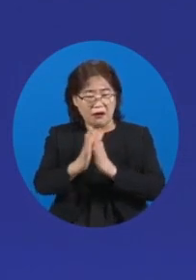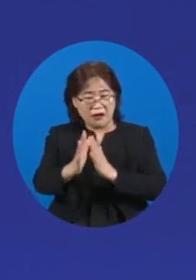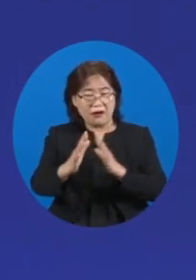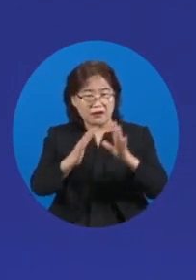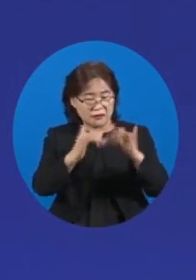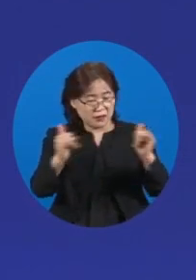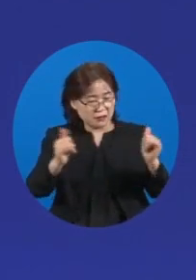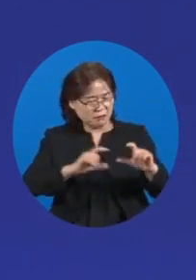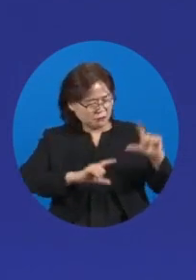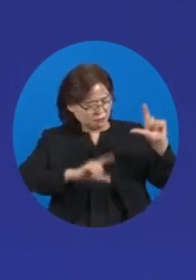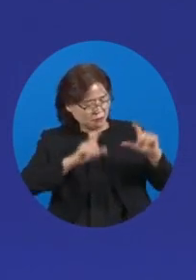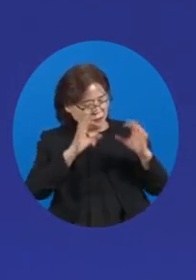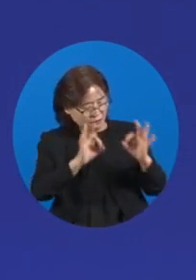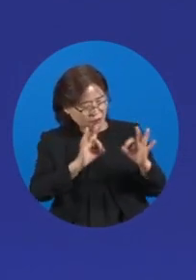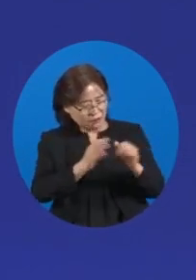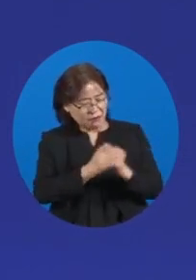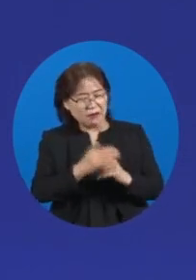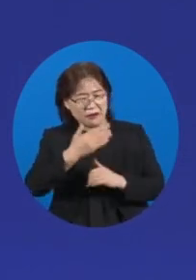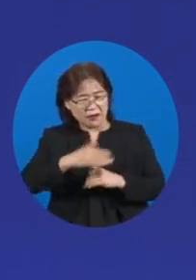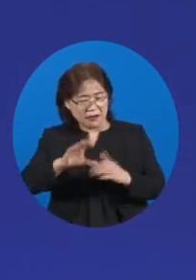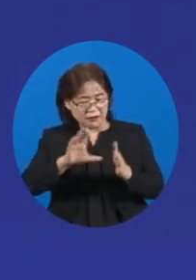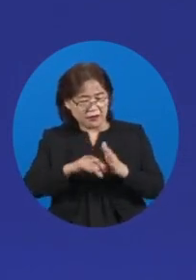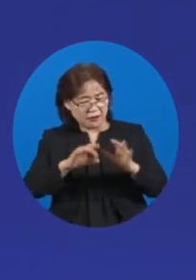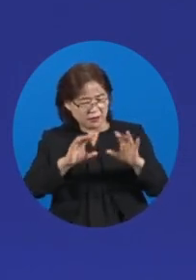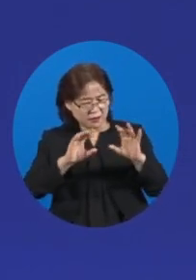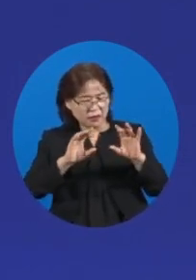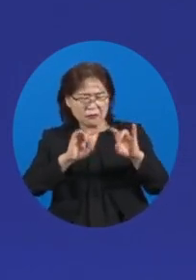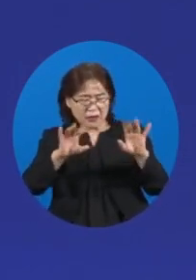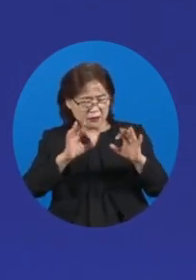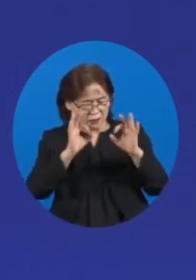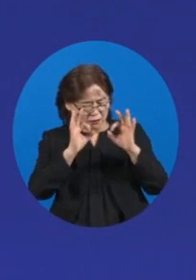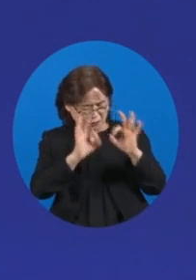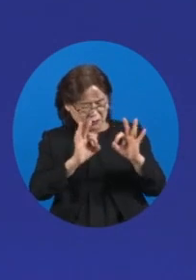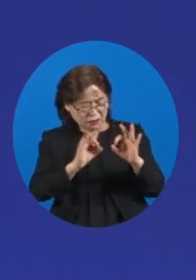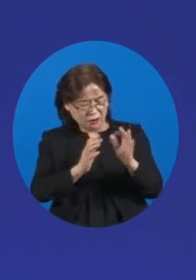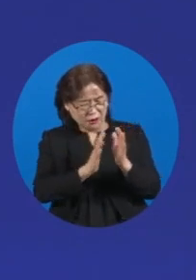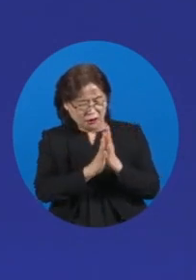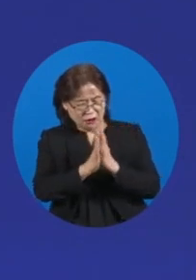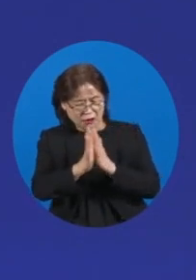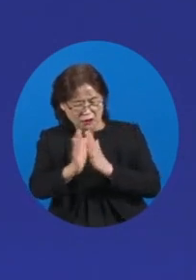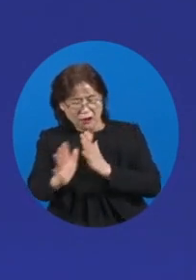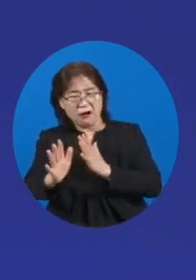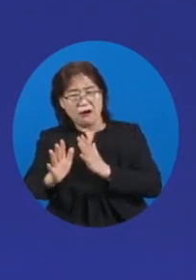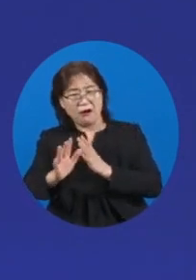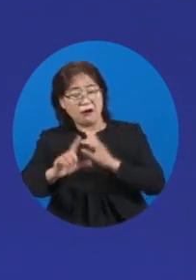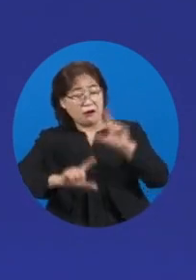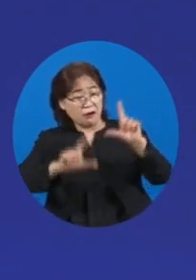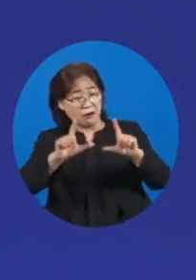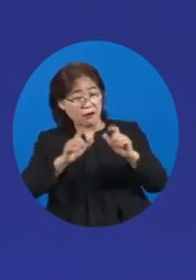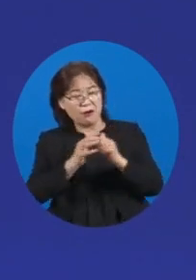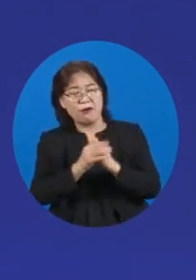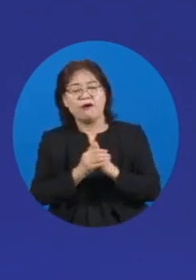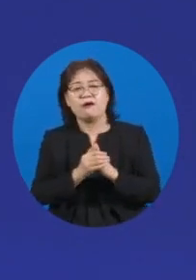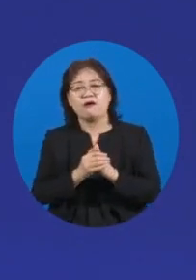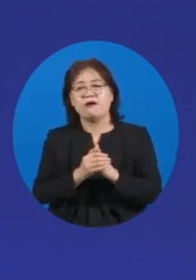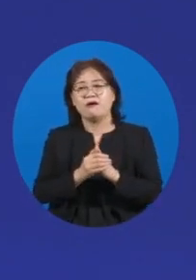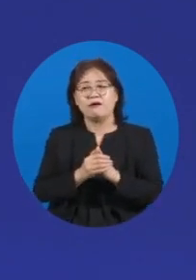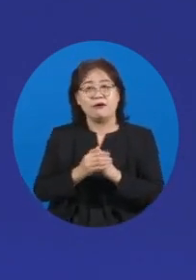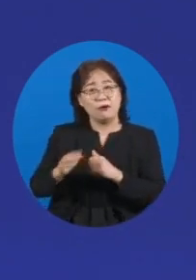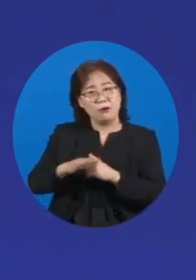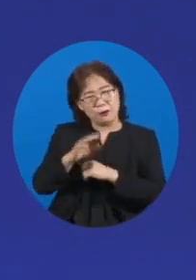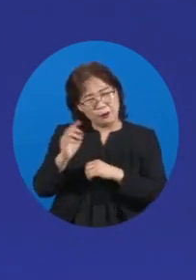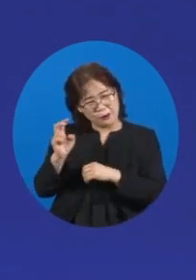있어요 저는 갈때마다 보게 되면 진짜 줄이 길게 써 있는 거예요 예 치 나갈 때마다 혹시 우리 교회는